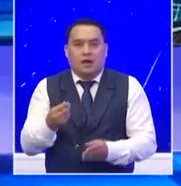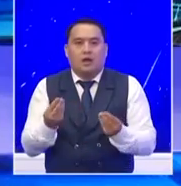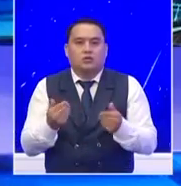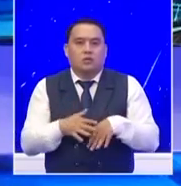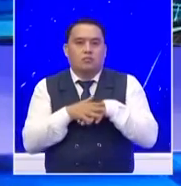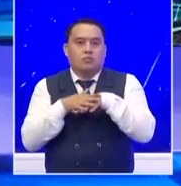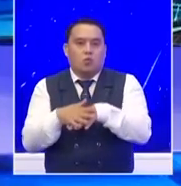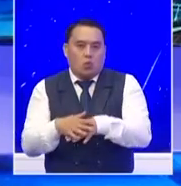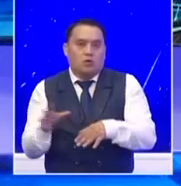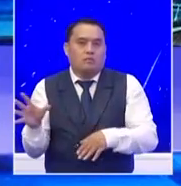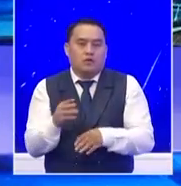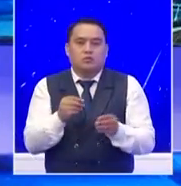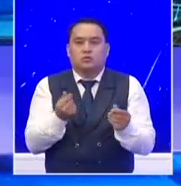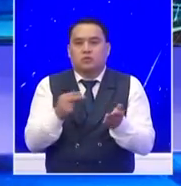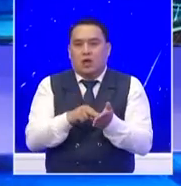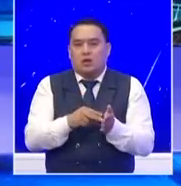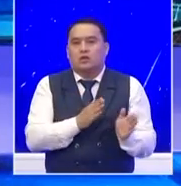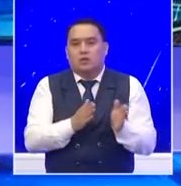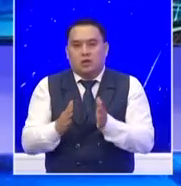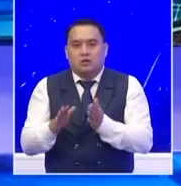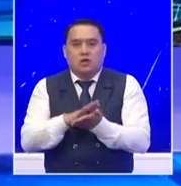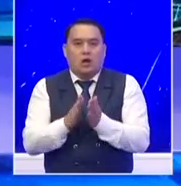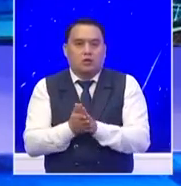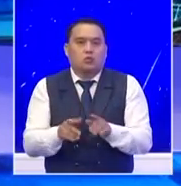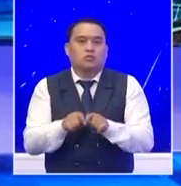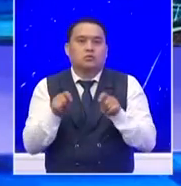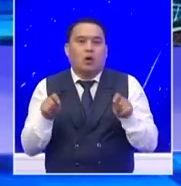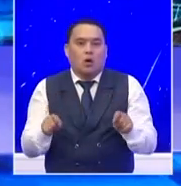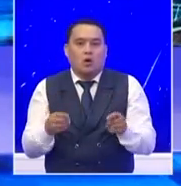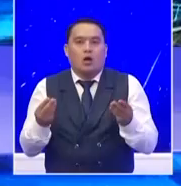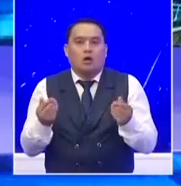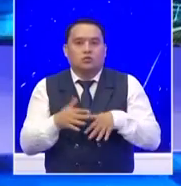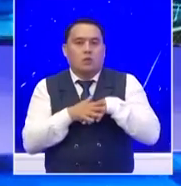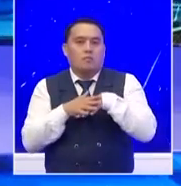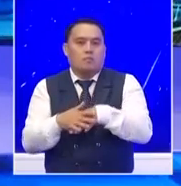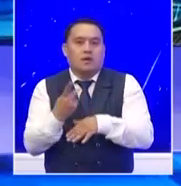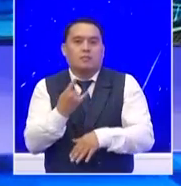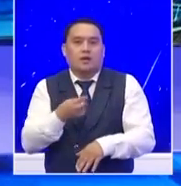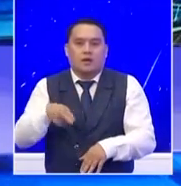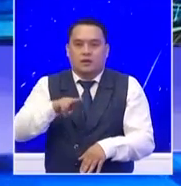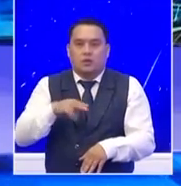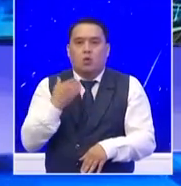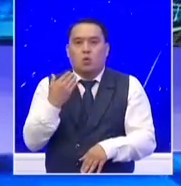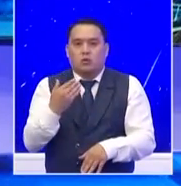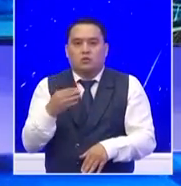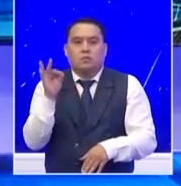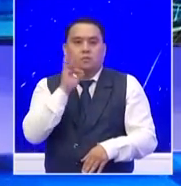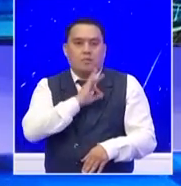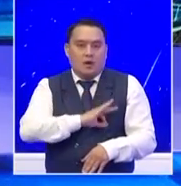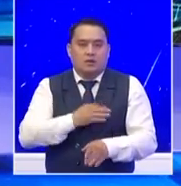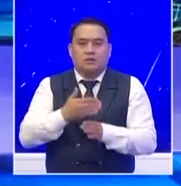Тіпті кәсіпкерлердің бағаны тұрақты сақтау үшін де жағдай жасалыпты. Бөлінген қаражаттың 1 миллиарды оларды тиімді